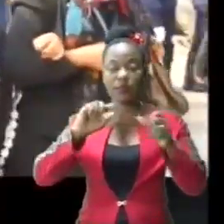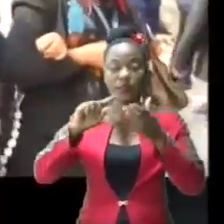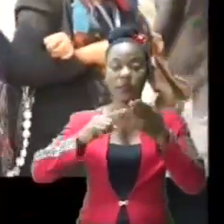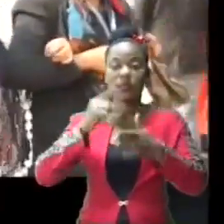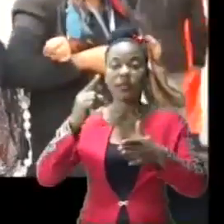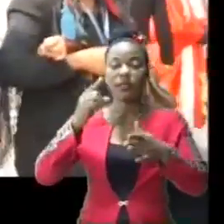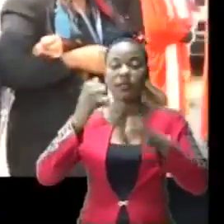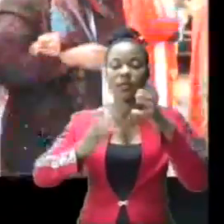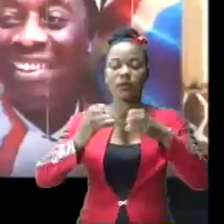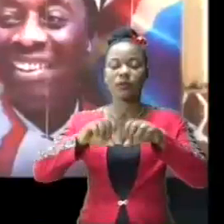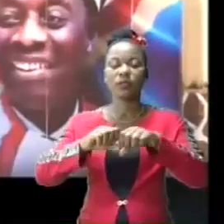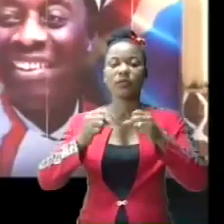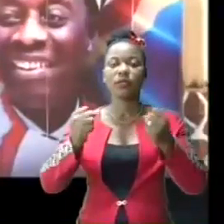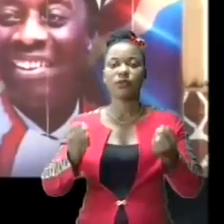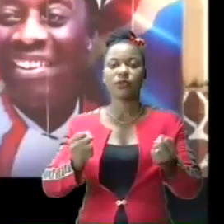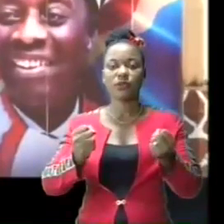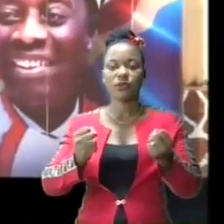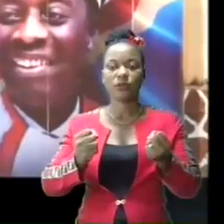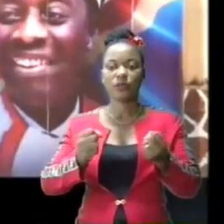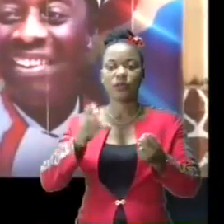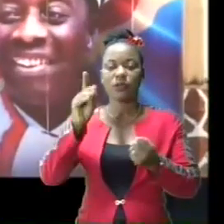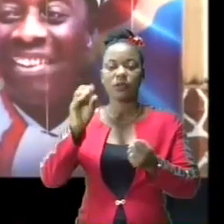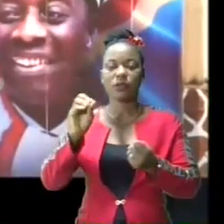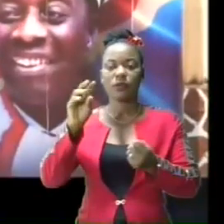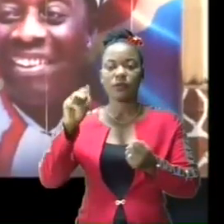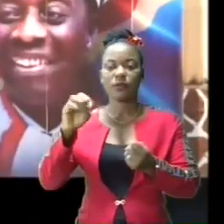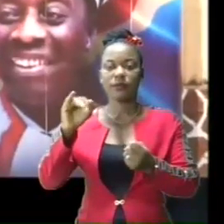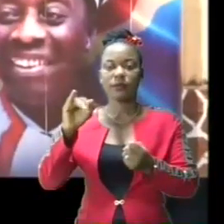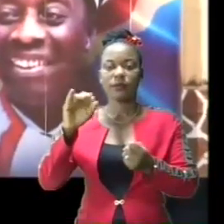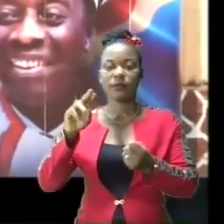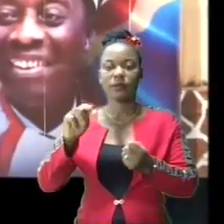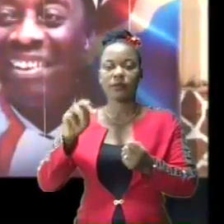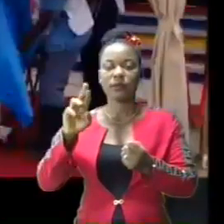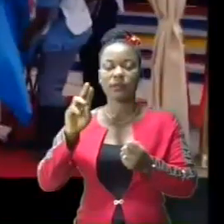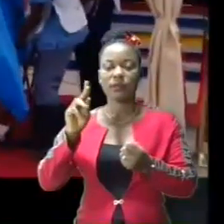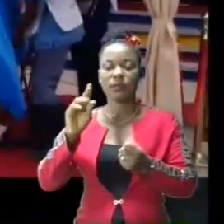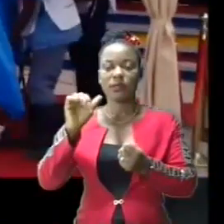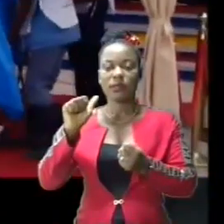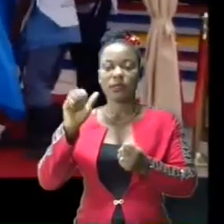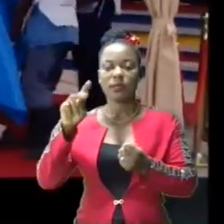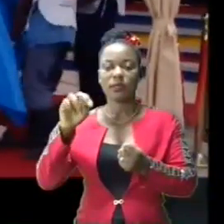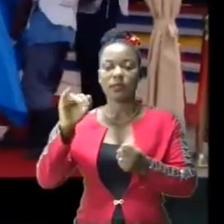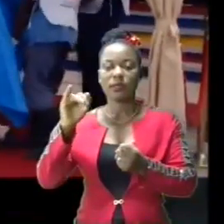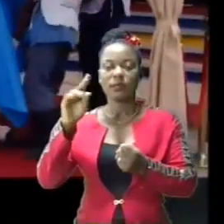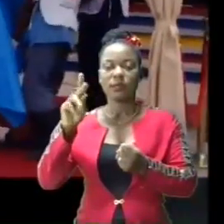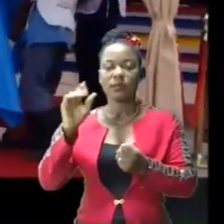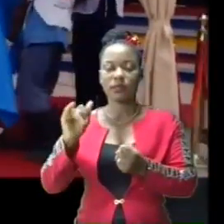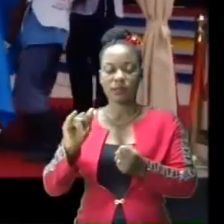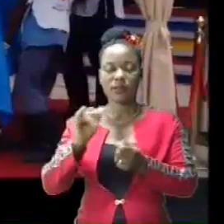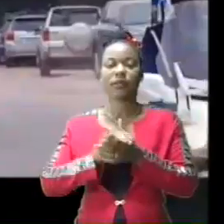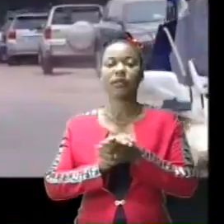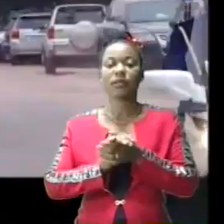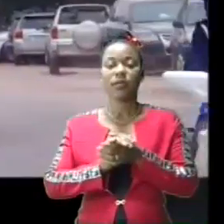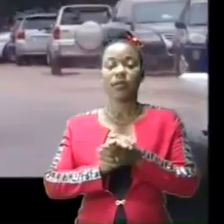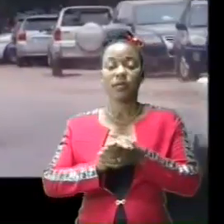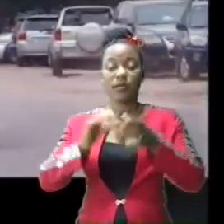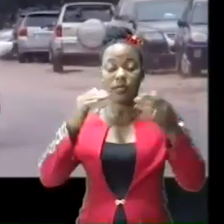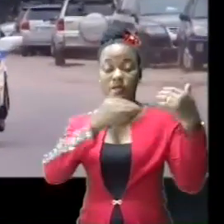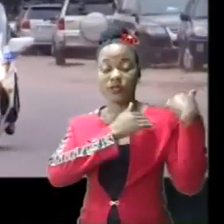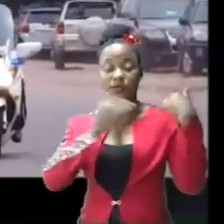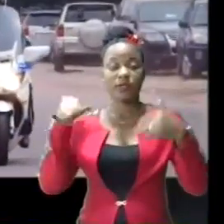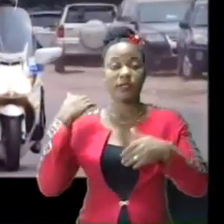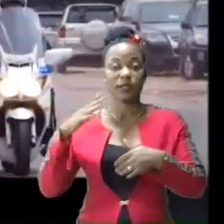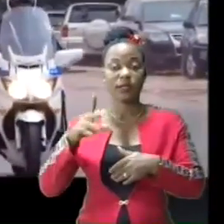de la Cour de cassation, Dominique Ntambwe Wakaniki Biselela. Très affligé, le chef de l'État, garant du